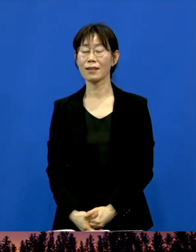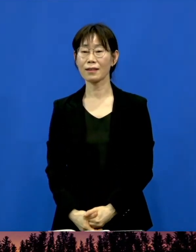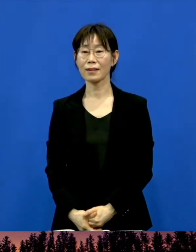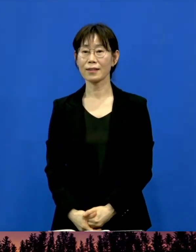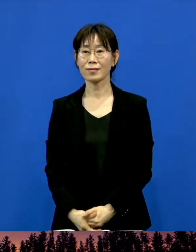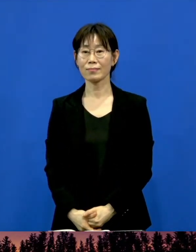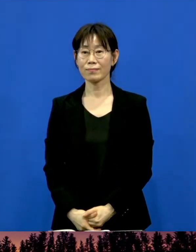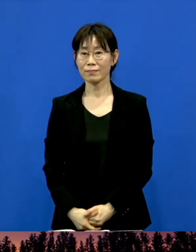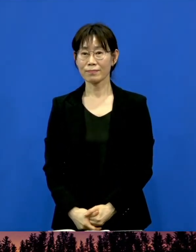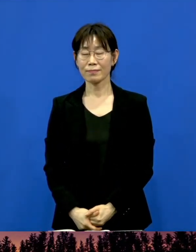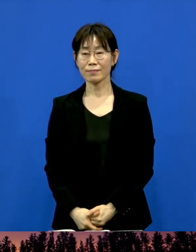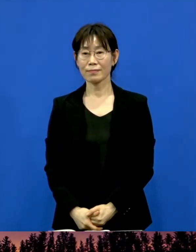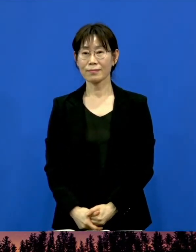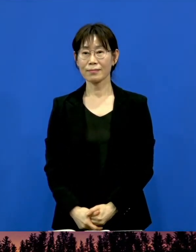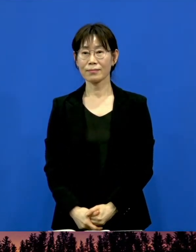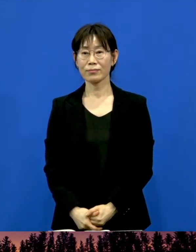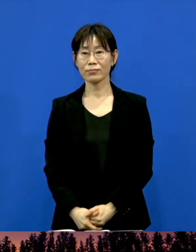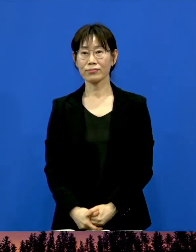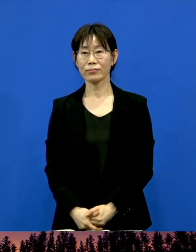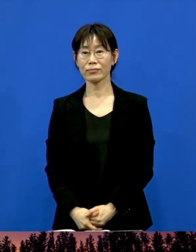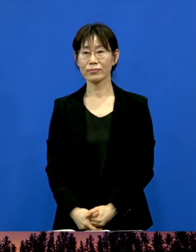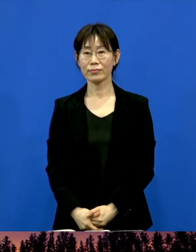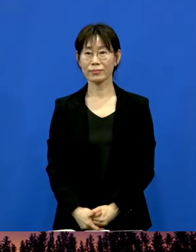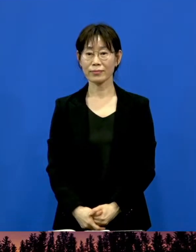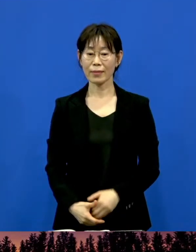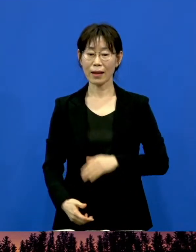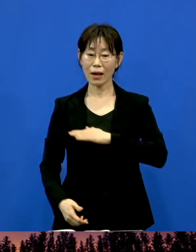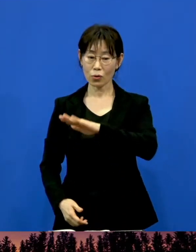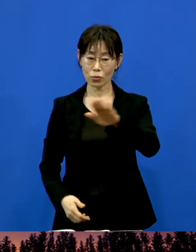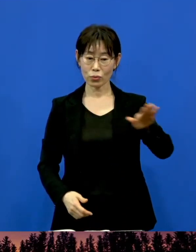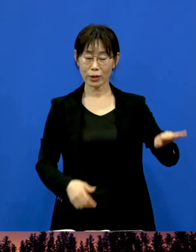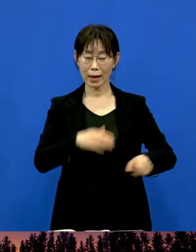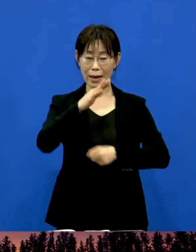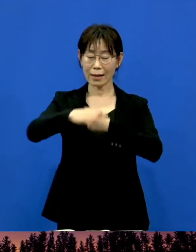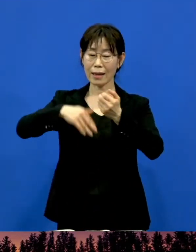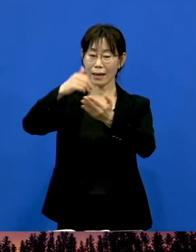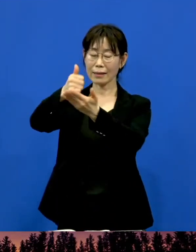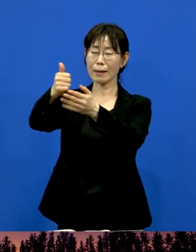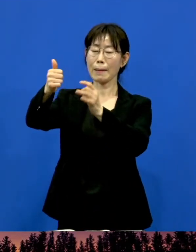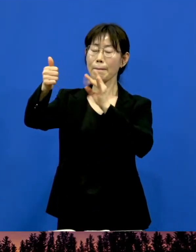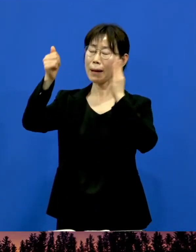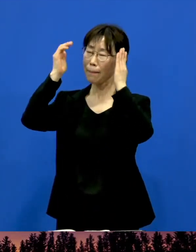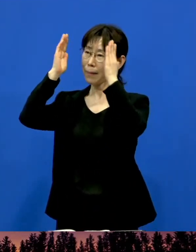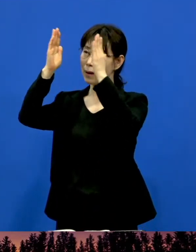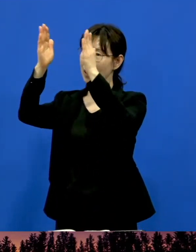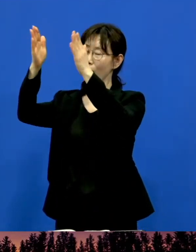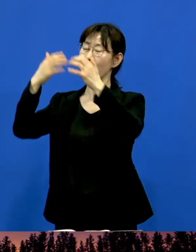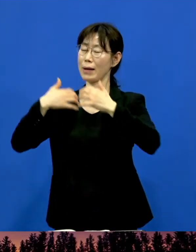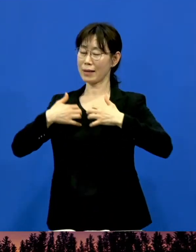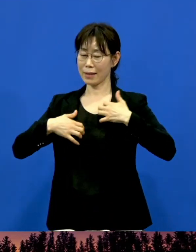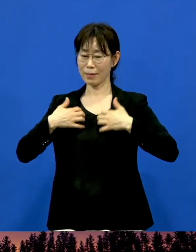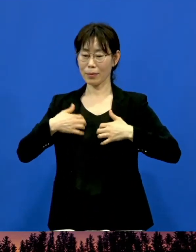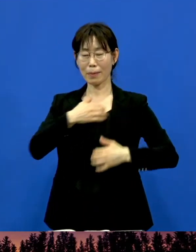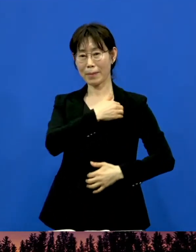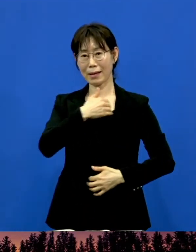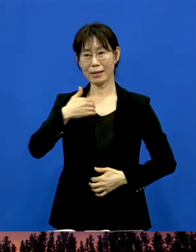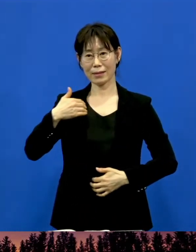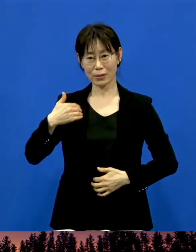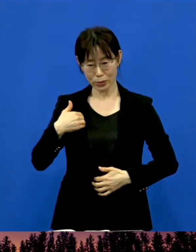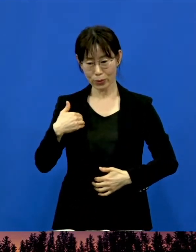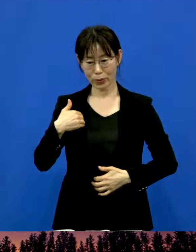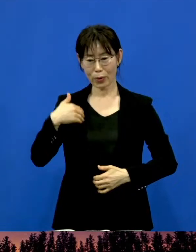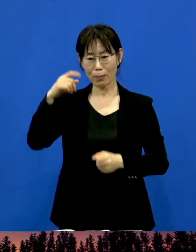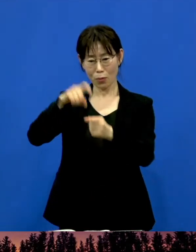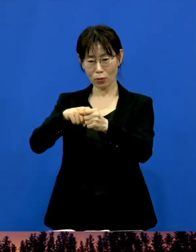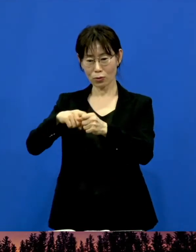여러분, 우리가 주님으로만 기뻐할 수 있도록, 하나님으로만 만족할 수 있도록 하나님은 우리를